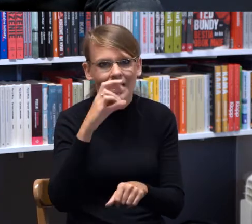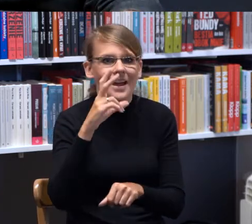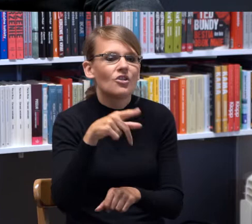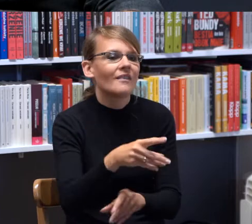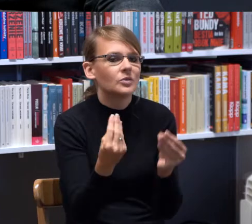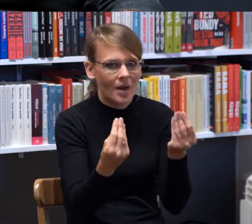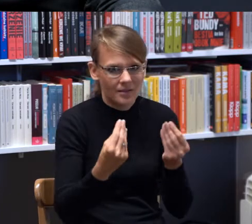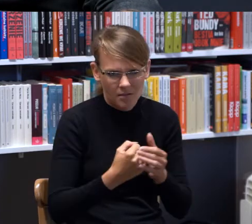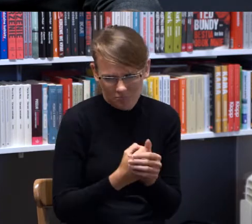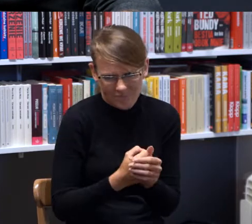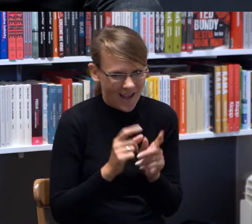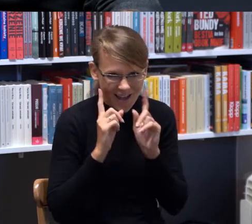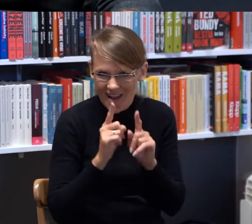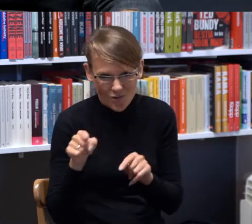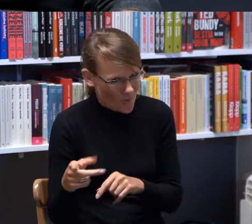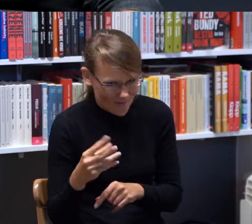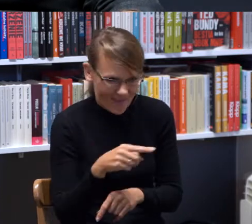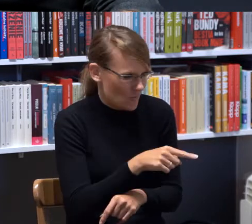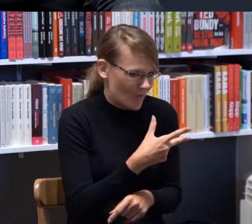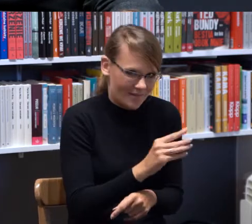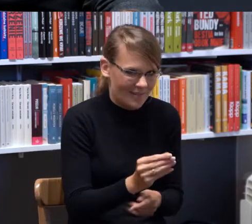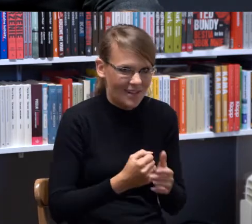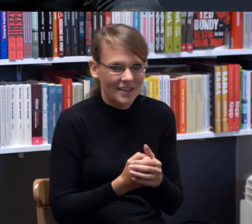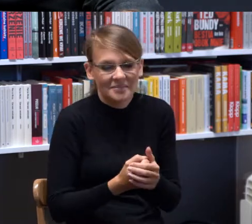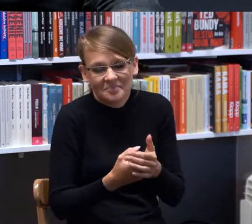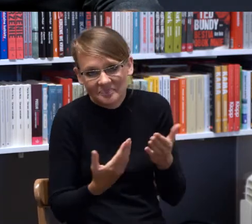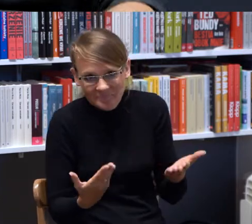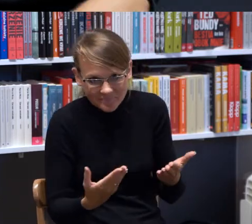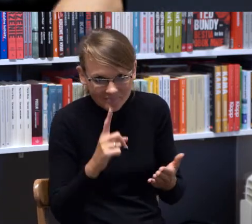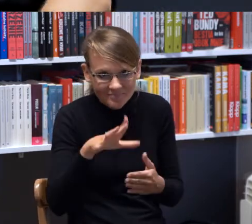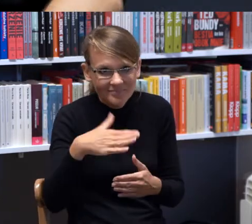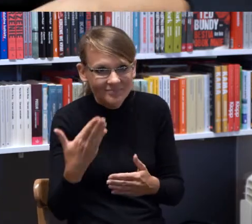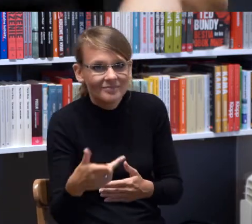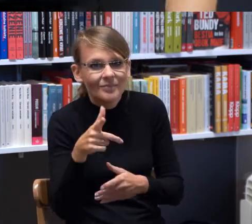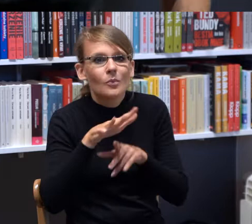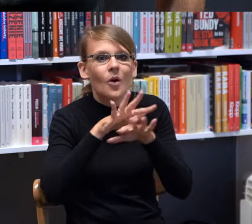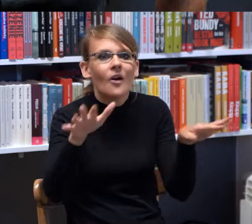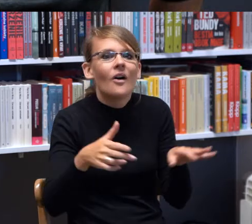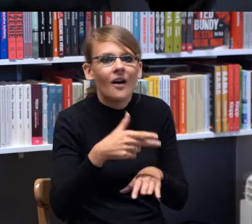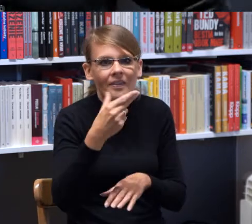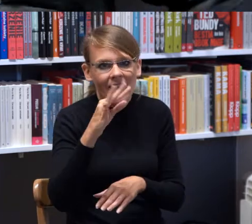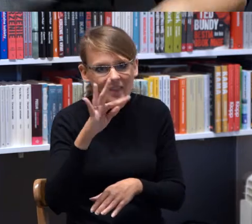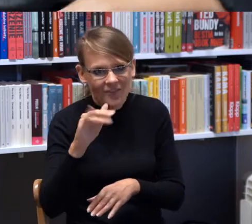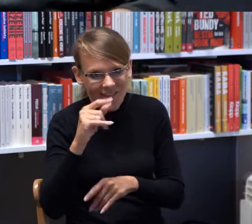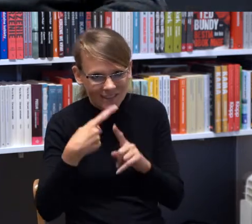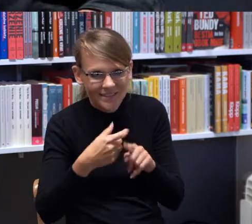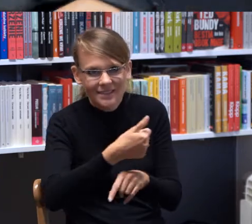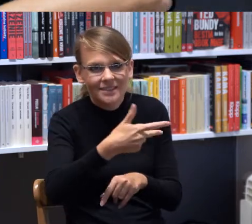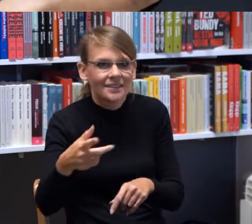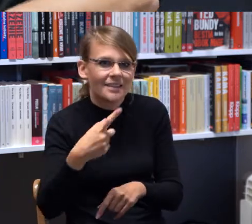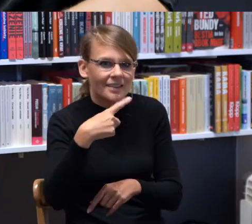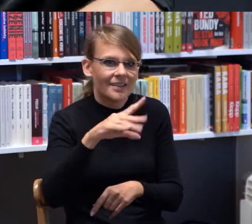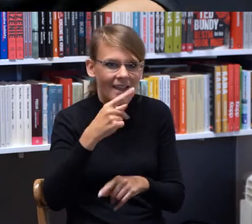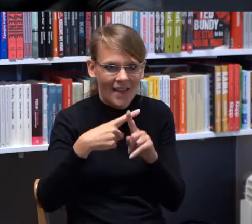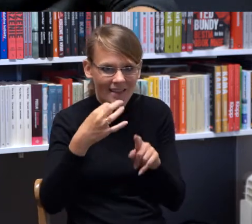No a on właściwie ani taki nie jest. No i niby, słuchajcie, z jednej strony popularność Netflixa i serialów typu, nie wiem, Dexter, gdzie